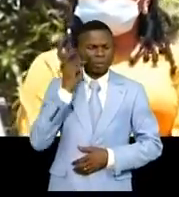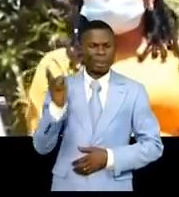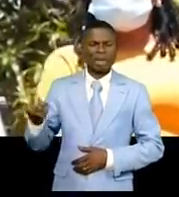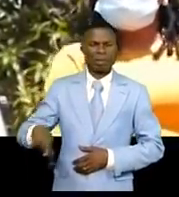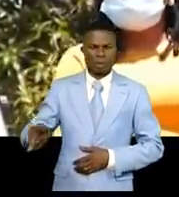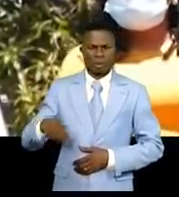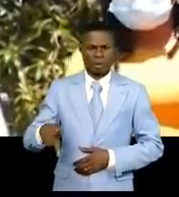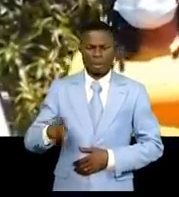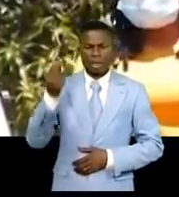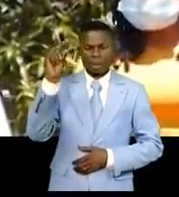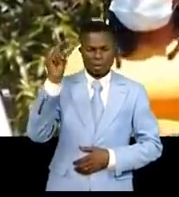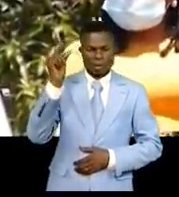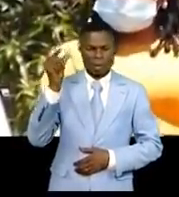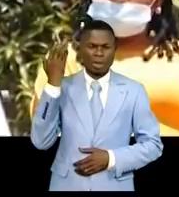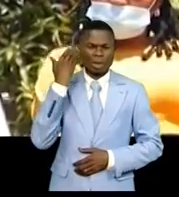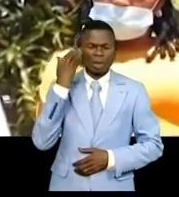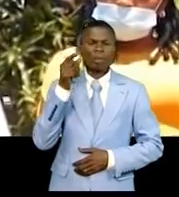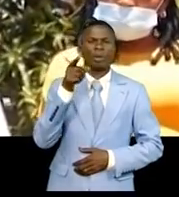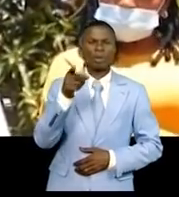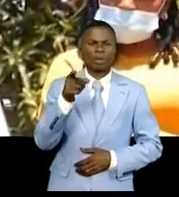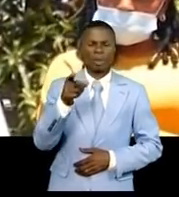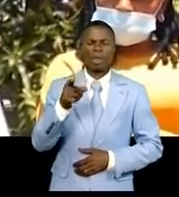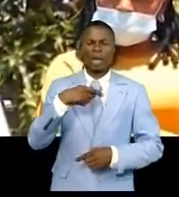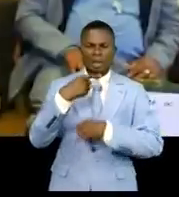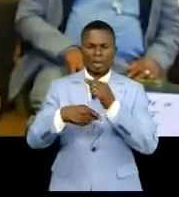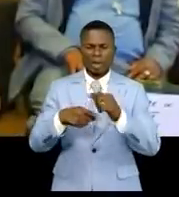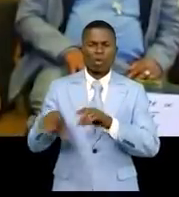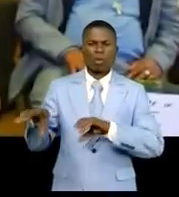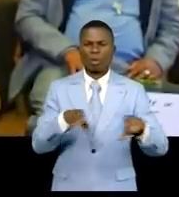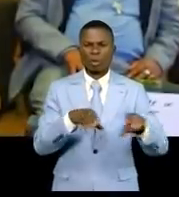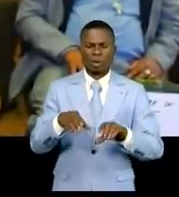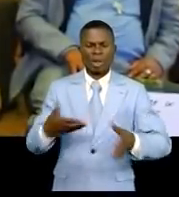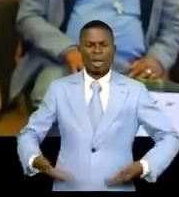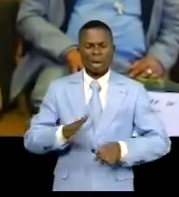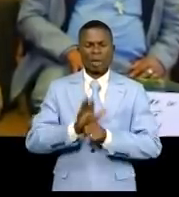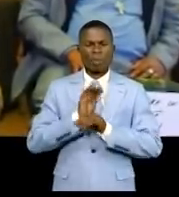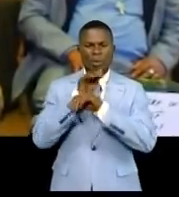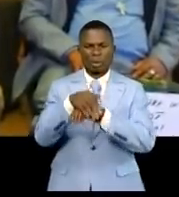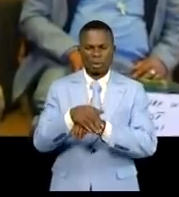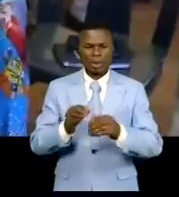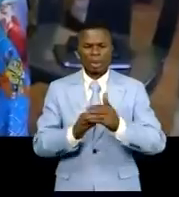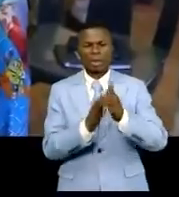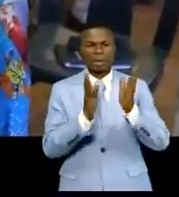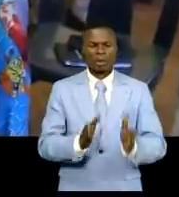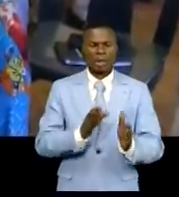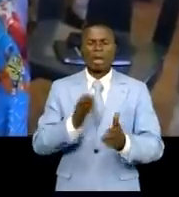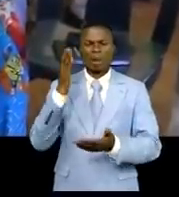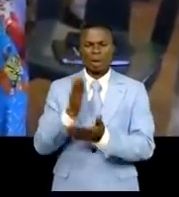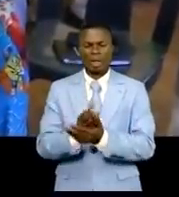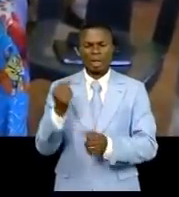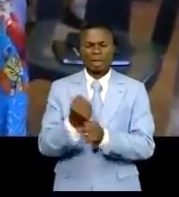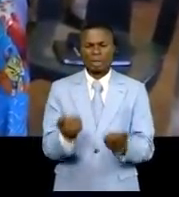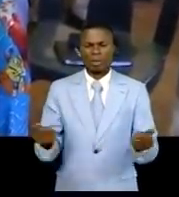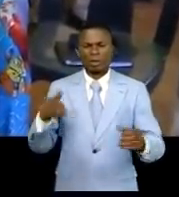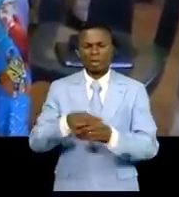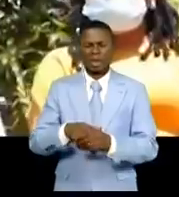provincial des Mines, Georges Mawine Kaindo, qui a lancé ses activités, a salué l'engagement des partenaires dans la lutte contre le travail des enfants